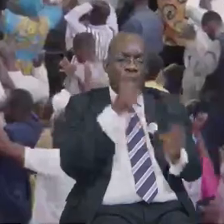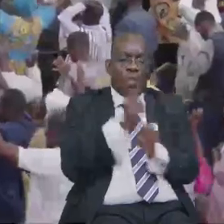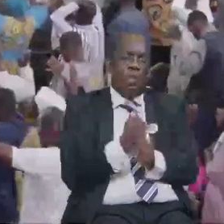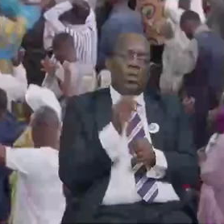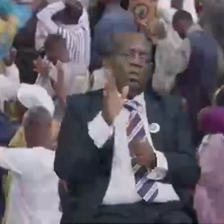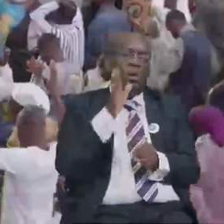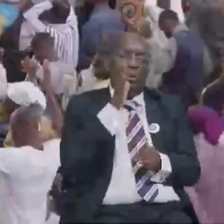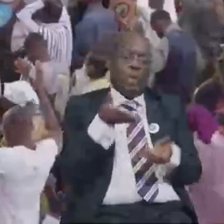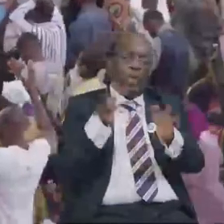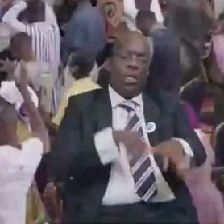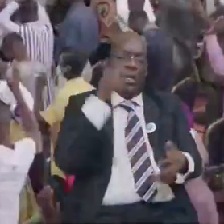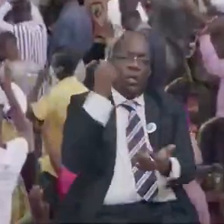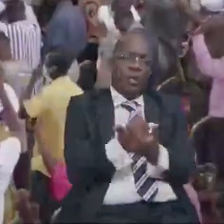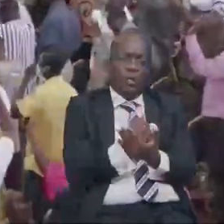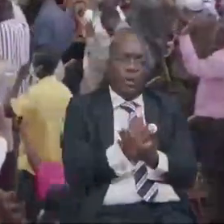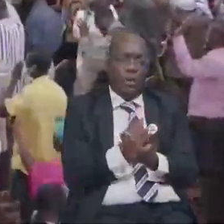morte.